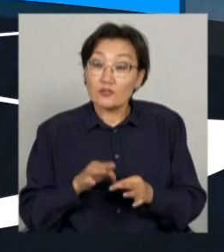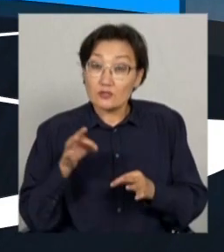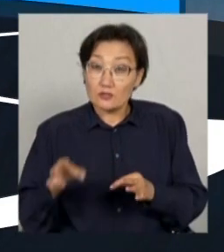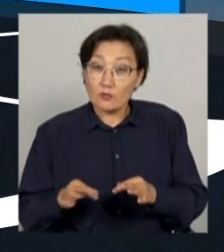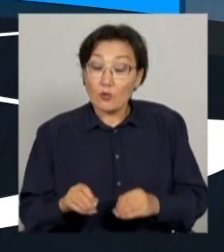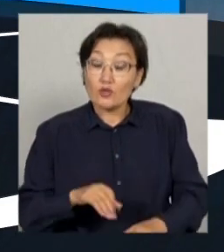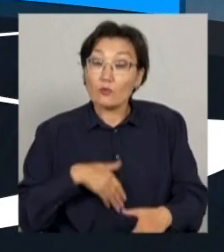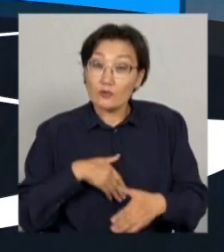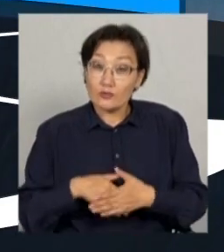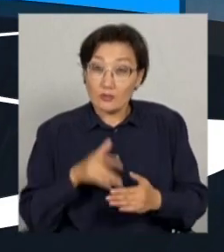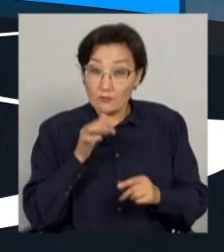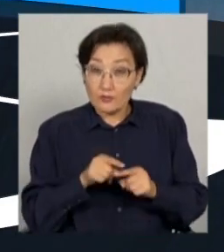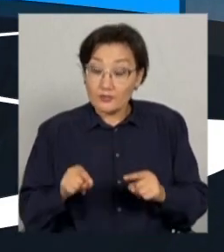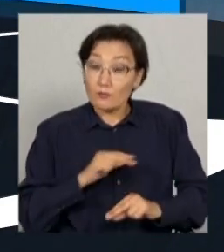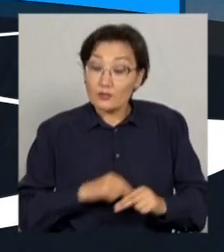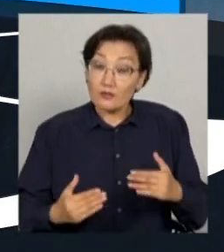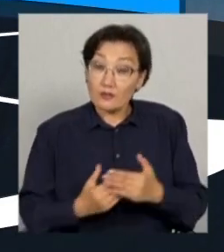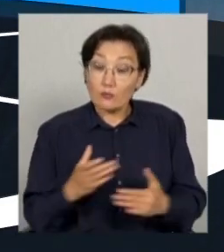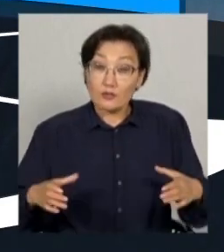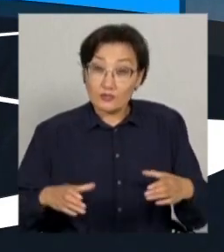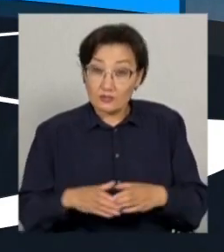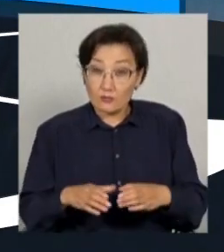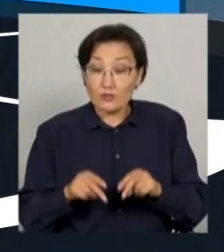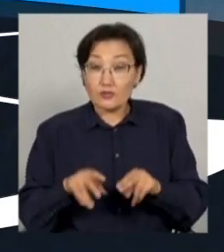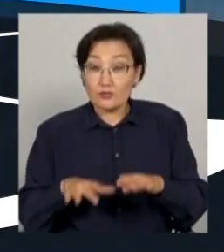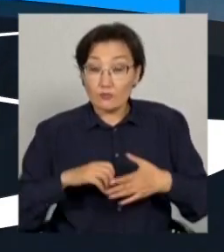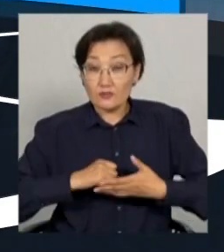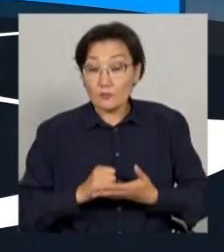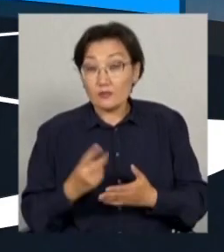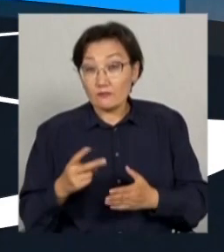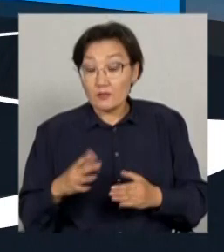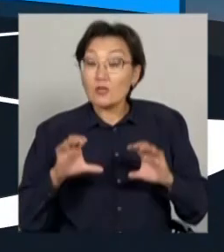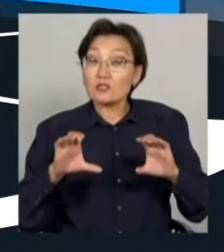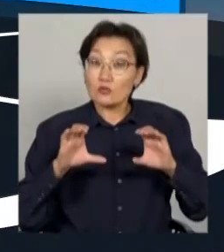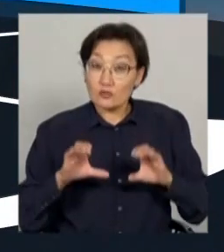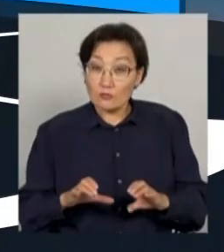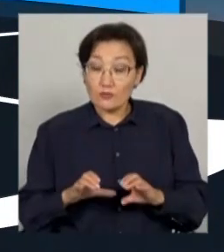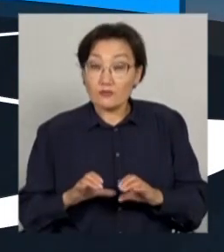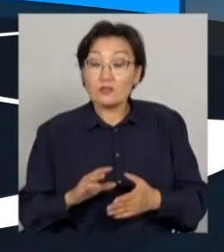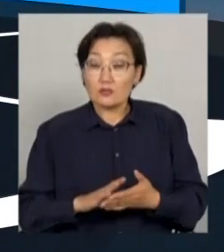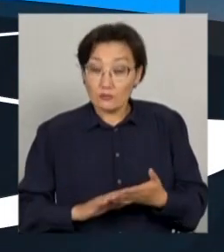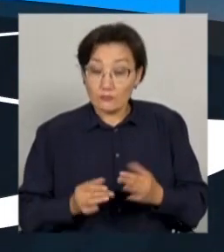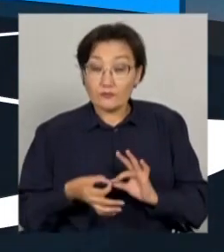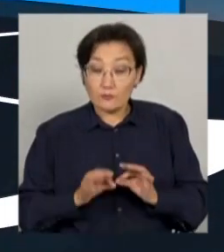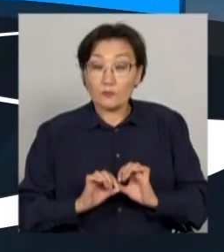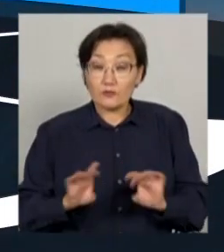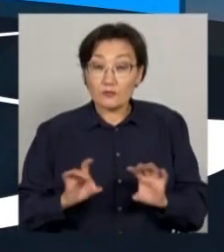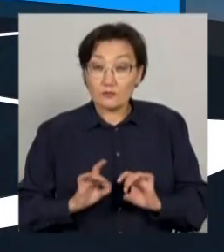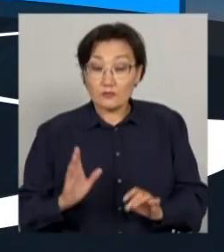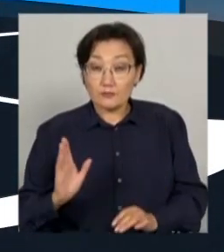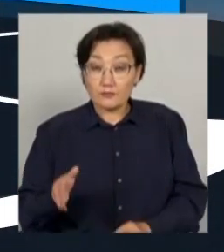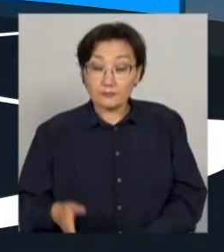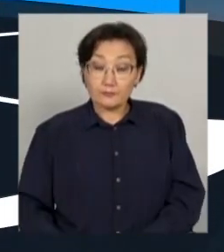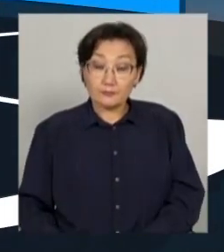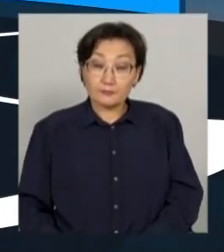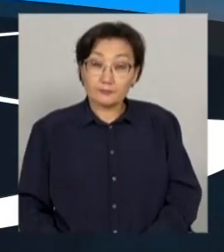и отпуск. За время работы в обновленном составе парламентарии приняли 25 законов. Далее Насипова расскажет, чем